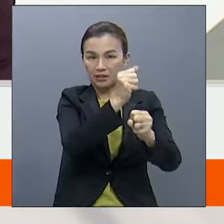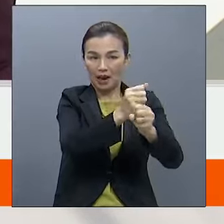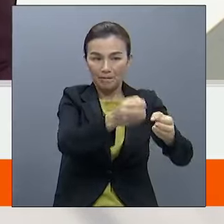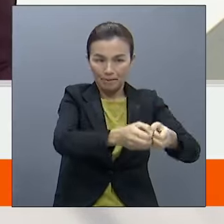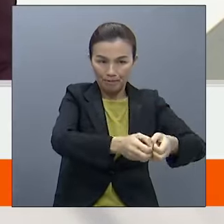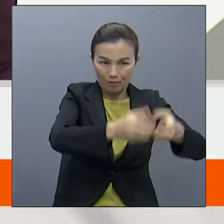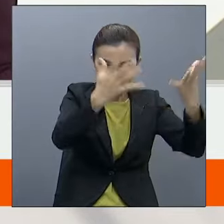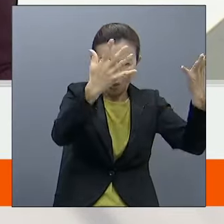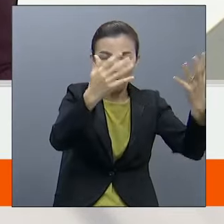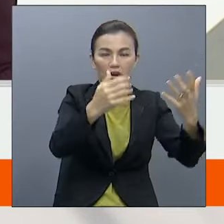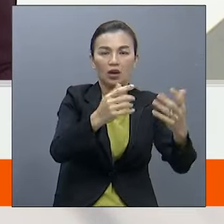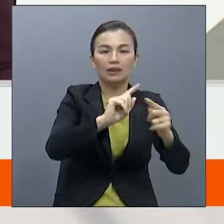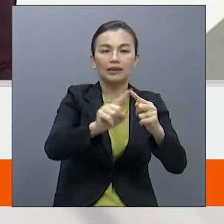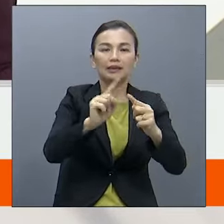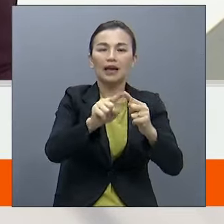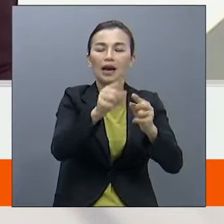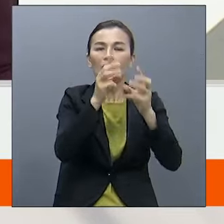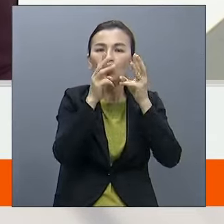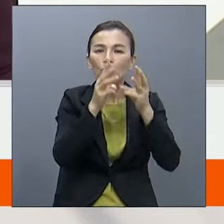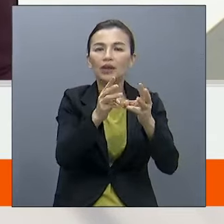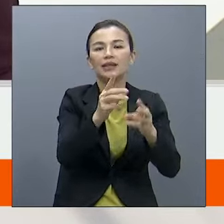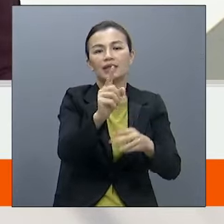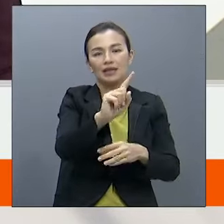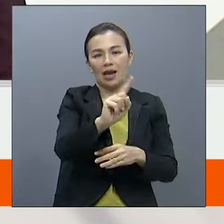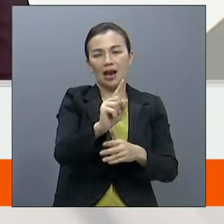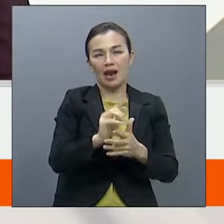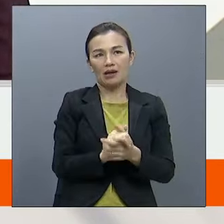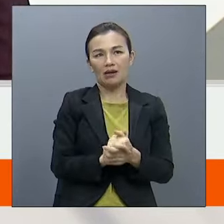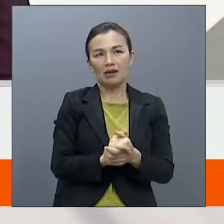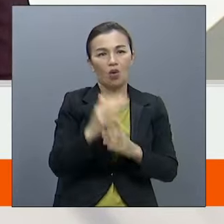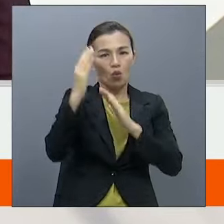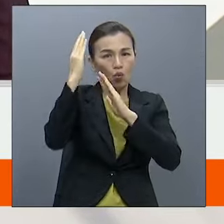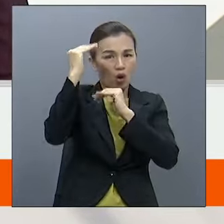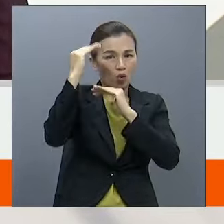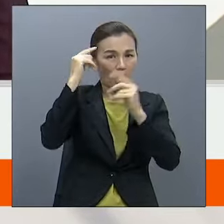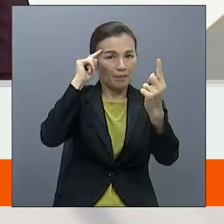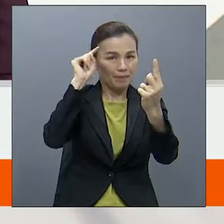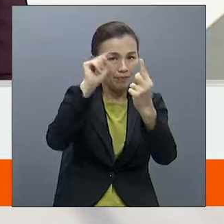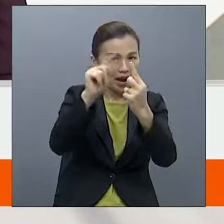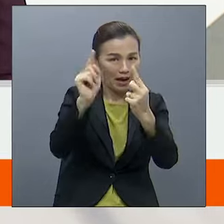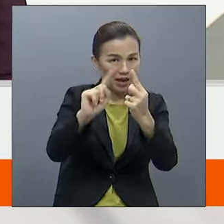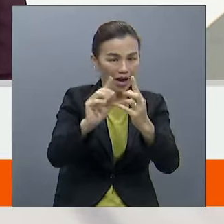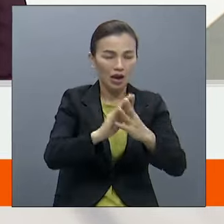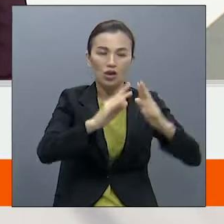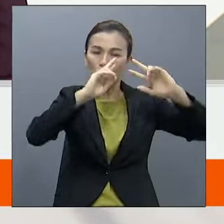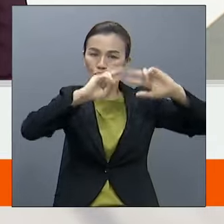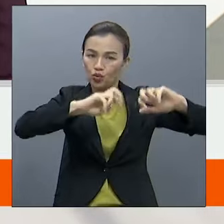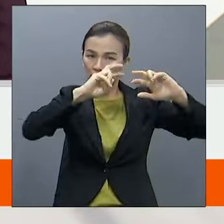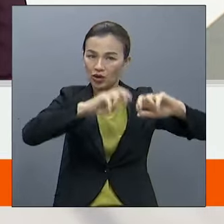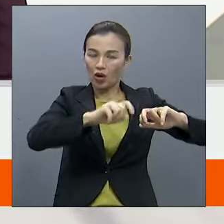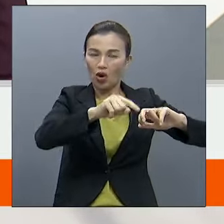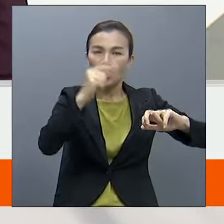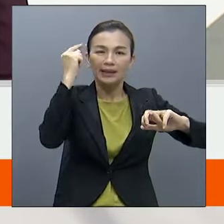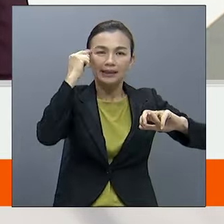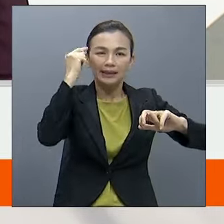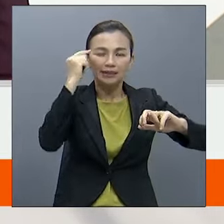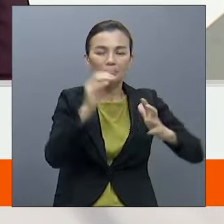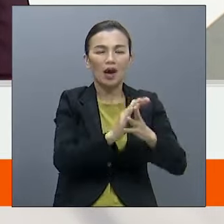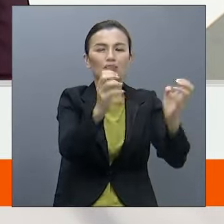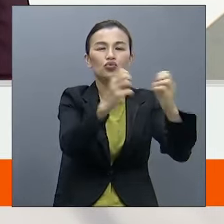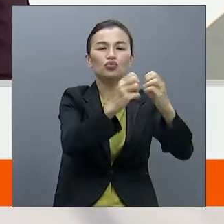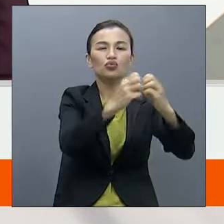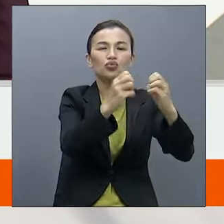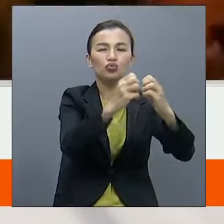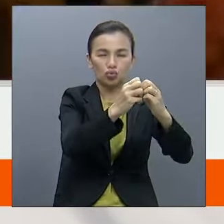ใดที่เข้ามาดำเนินการคะ จากการติดตามแล้วก็วิเคราะห์นะครับน่าจะเป็นการก่อกวนในห่วงเวลา